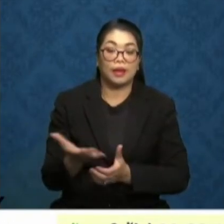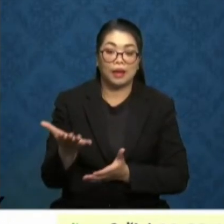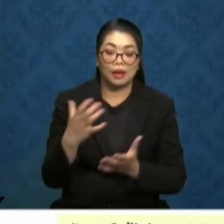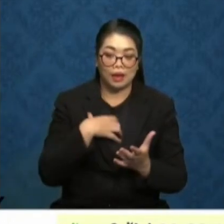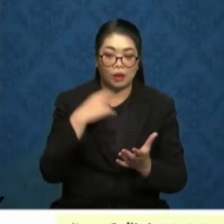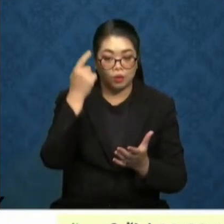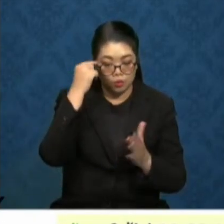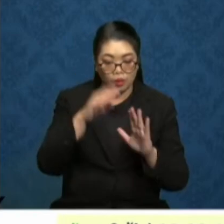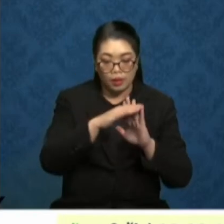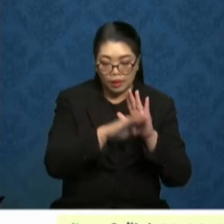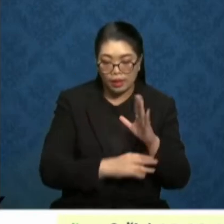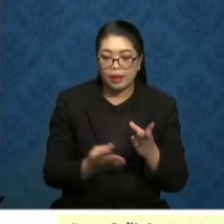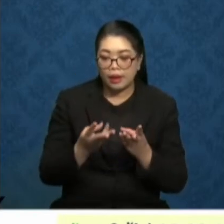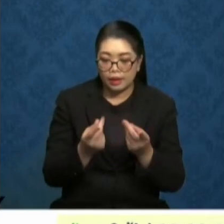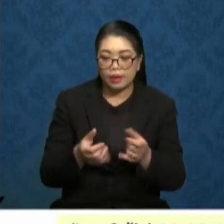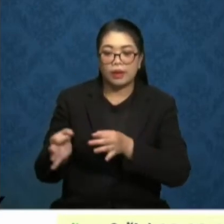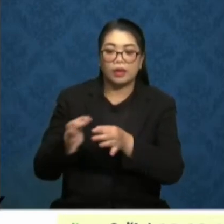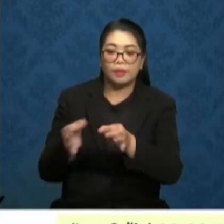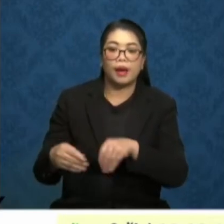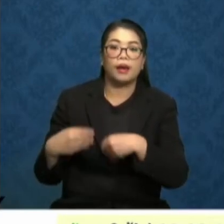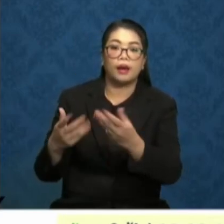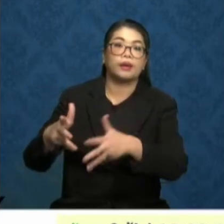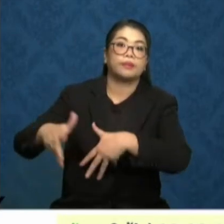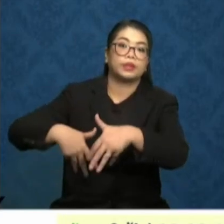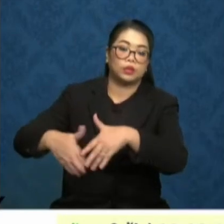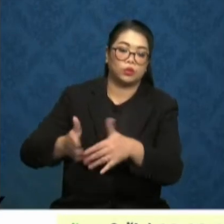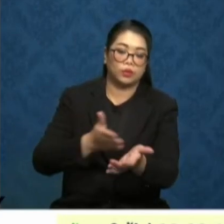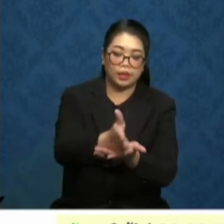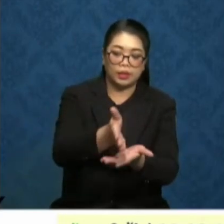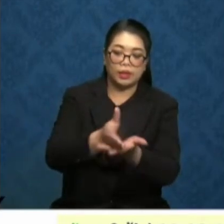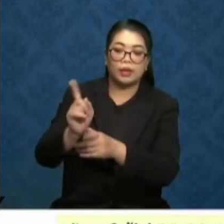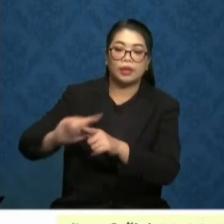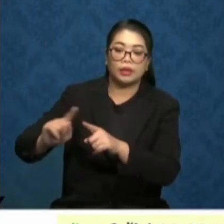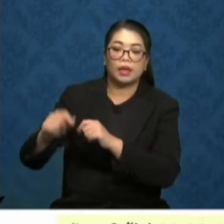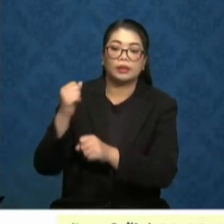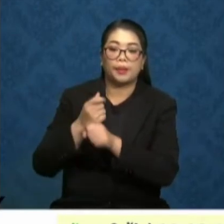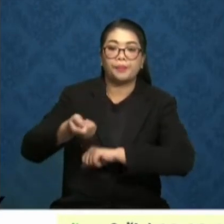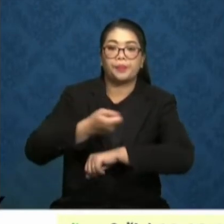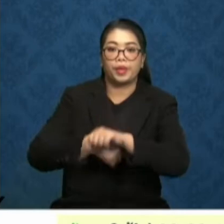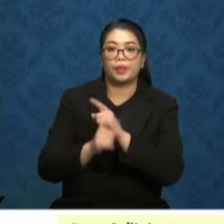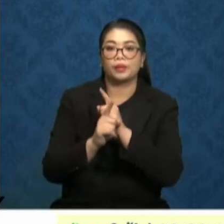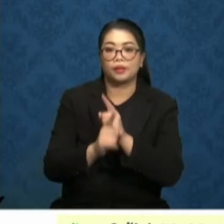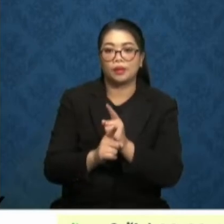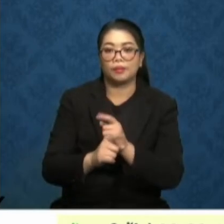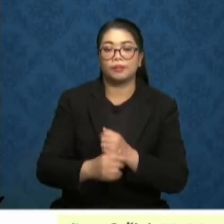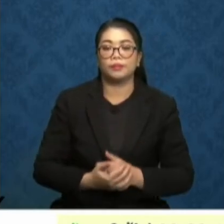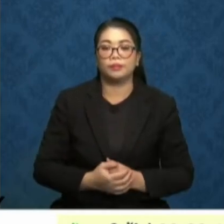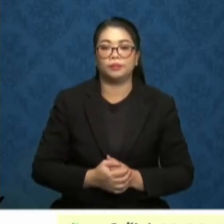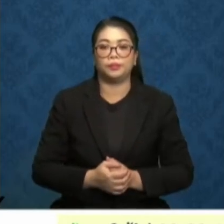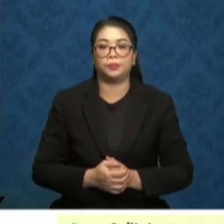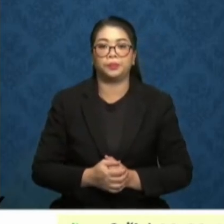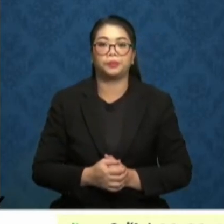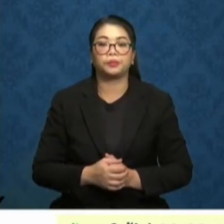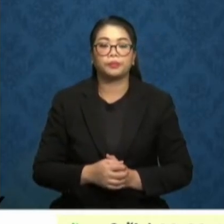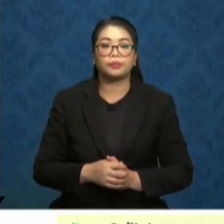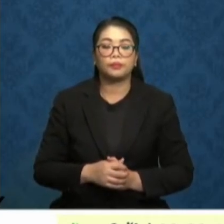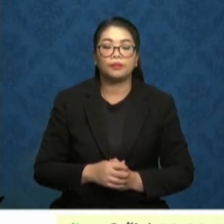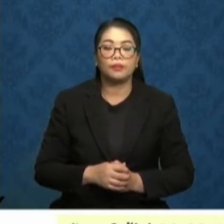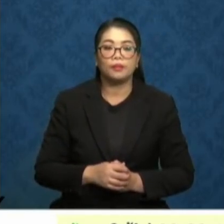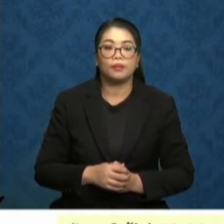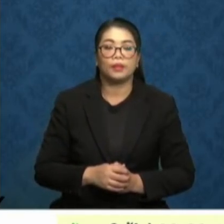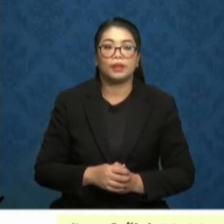precaร Durham 99 ครัซึ่งผมเรีนอย่ี้นะครบวา